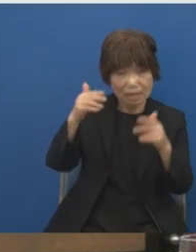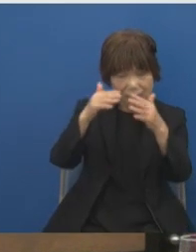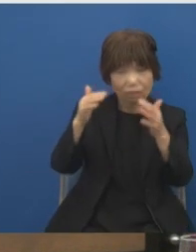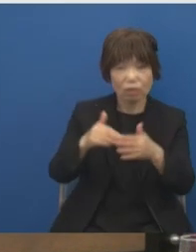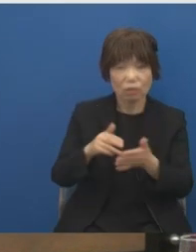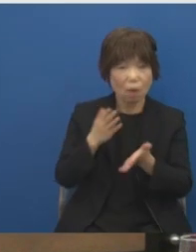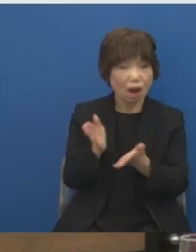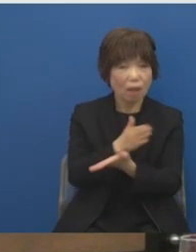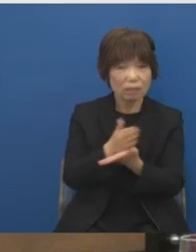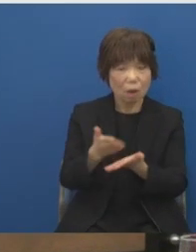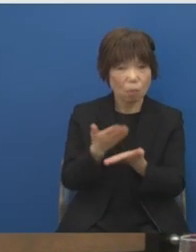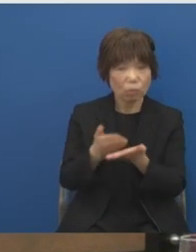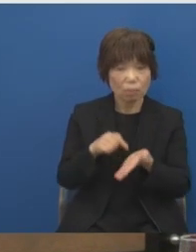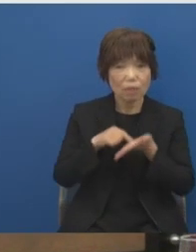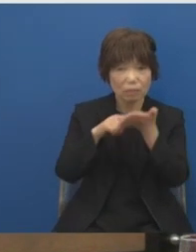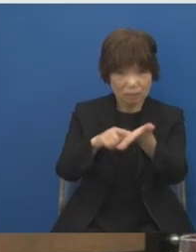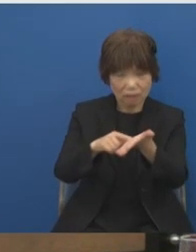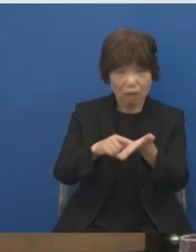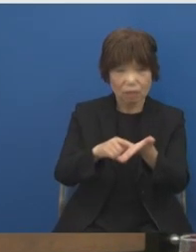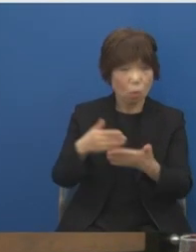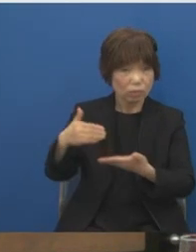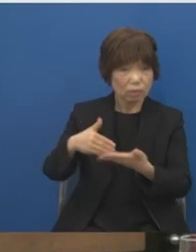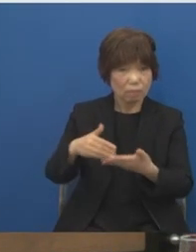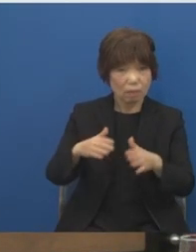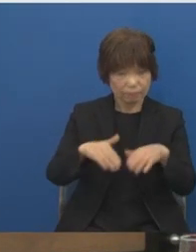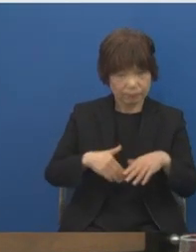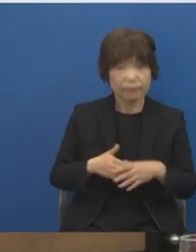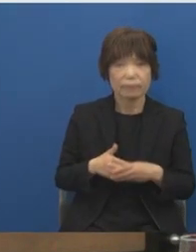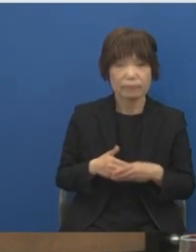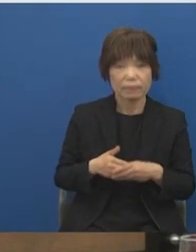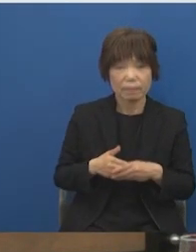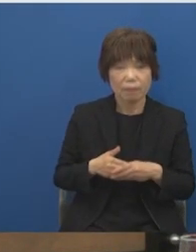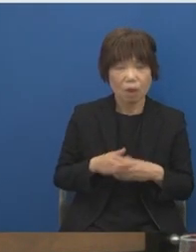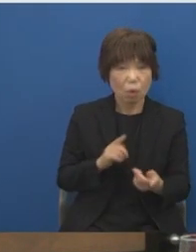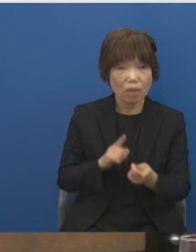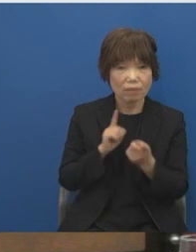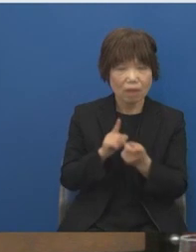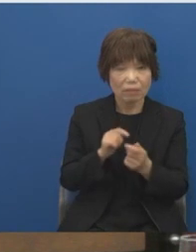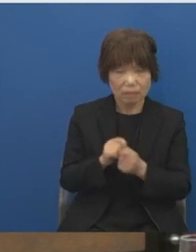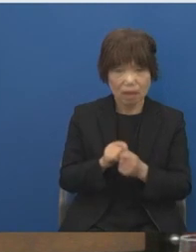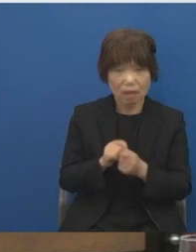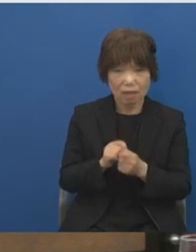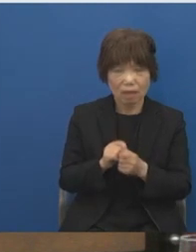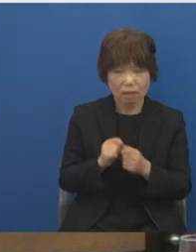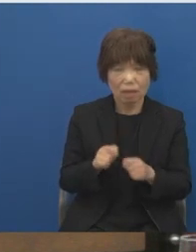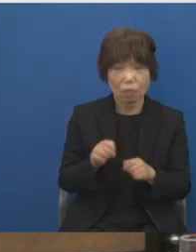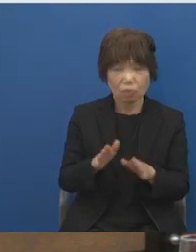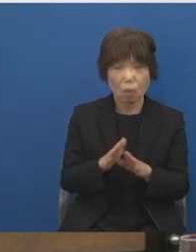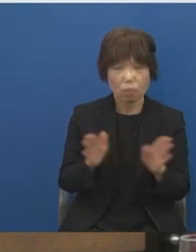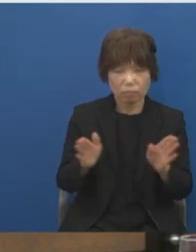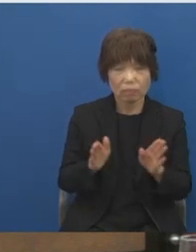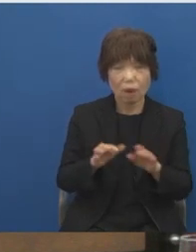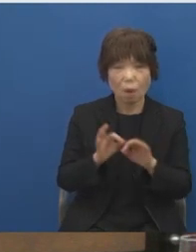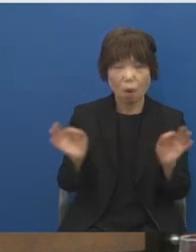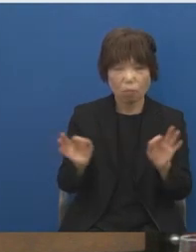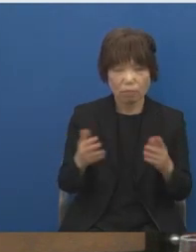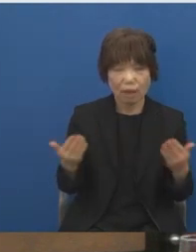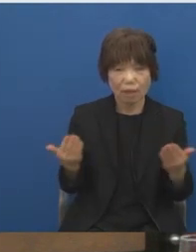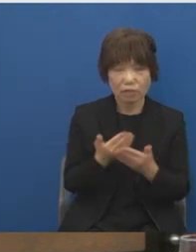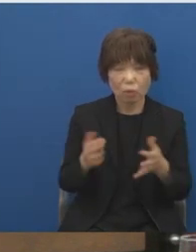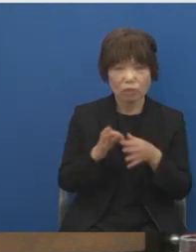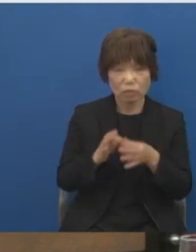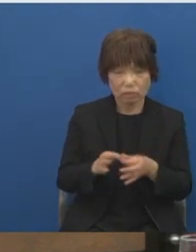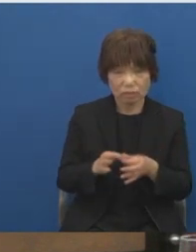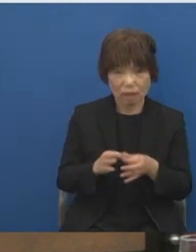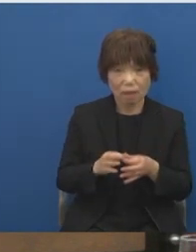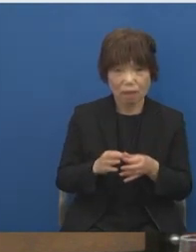起しようとするものであるとの説明がありました。これに対しオープン化事業に関して多額の損失が生じ